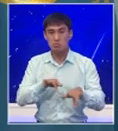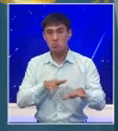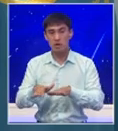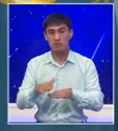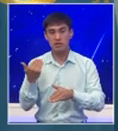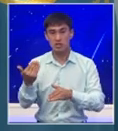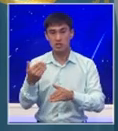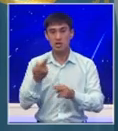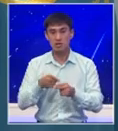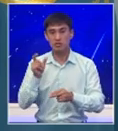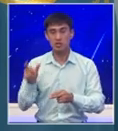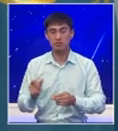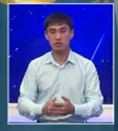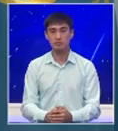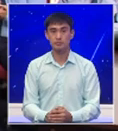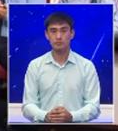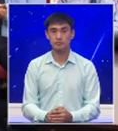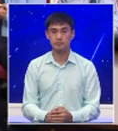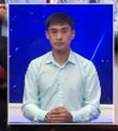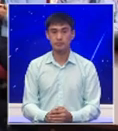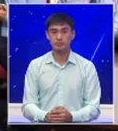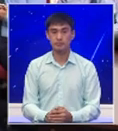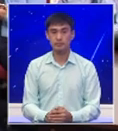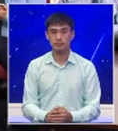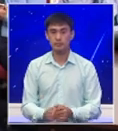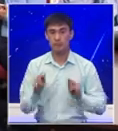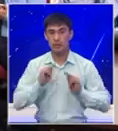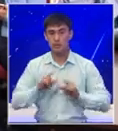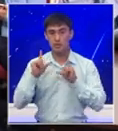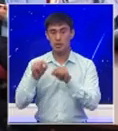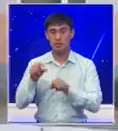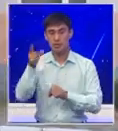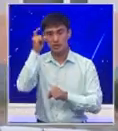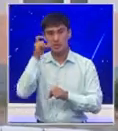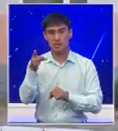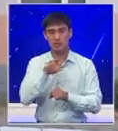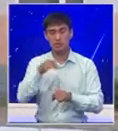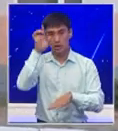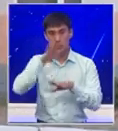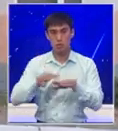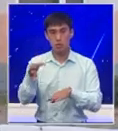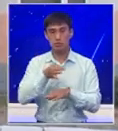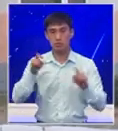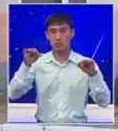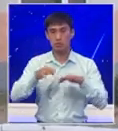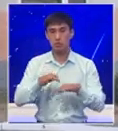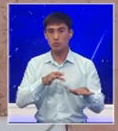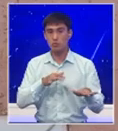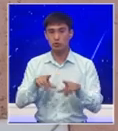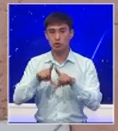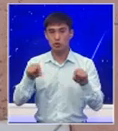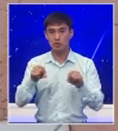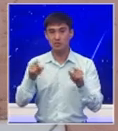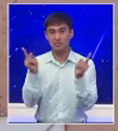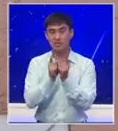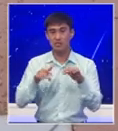в отношении этого сотрудника. В рамках рабочей поездки в Сарканский район аким области также посетил ряд учреждений. Он встретился